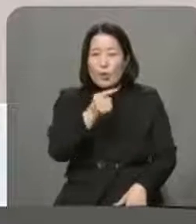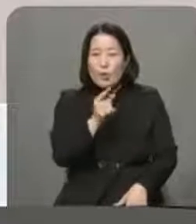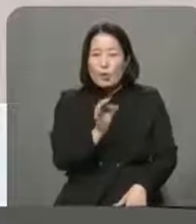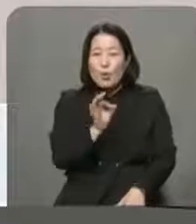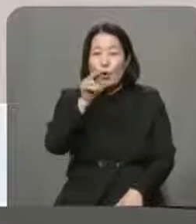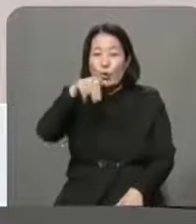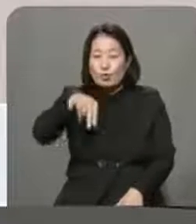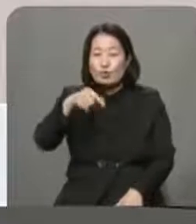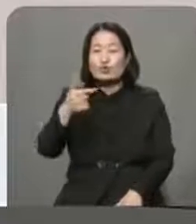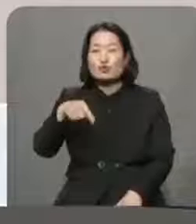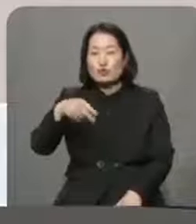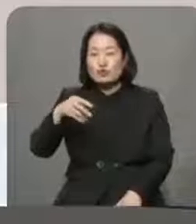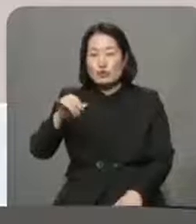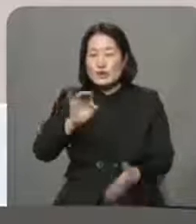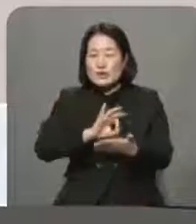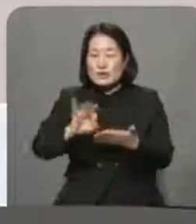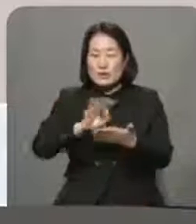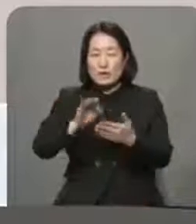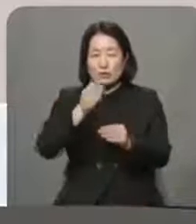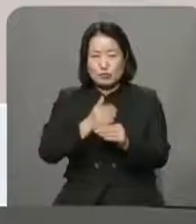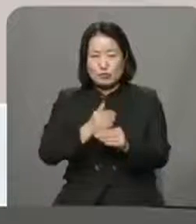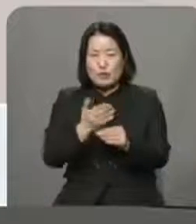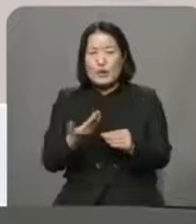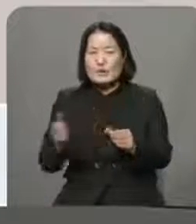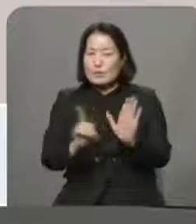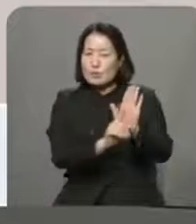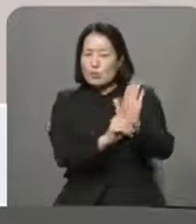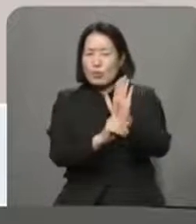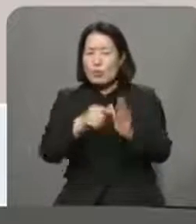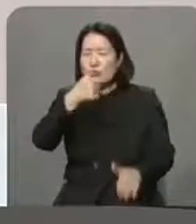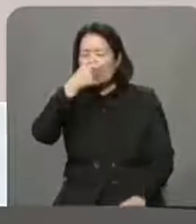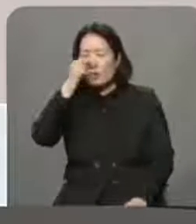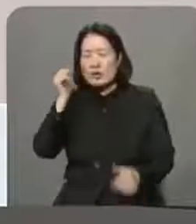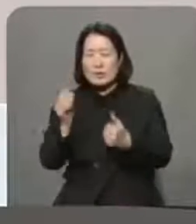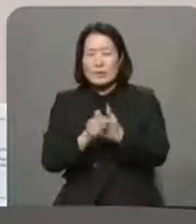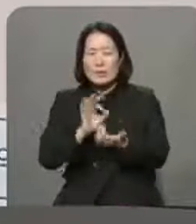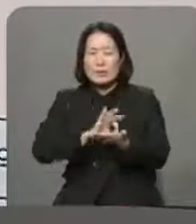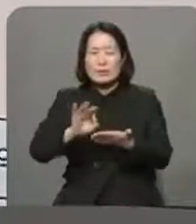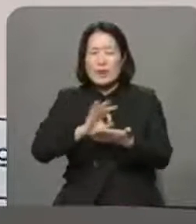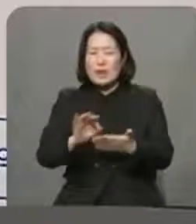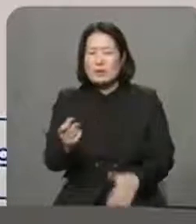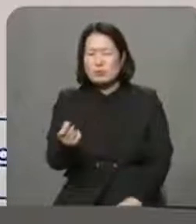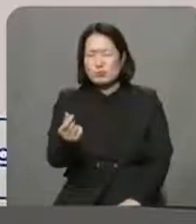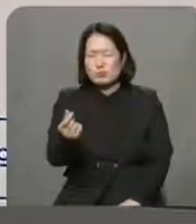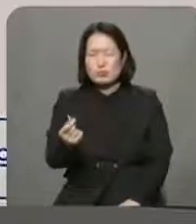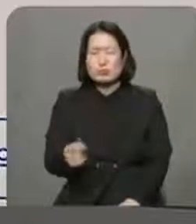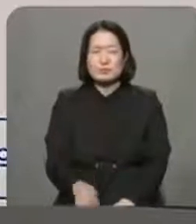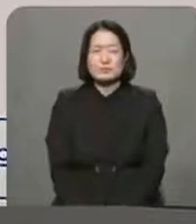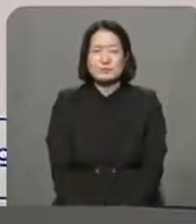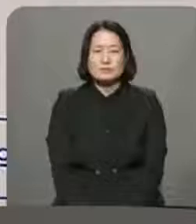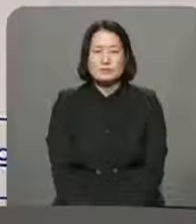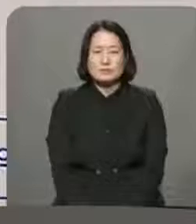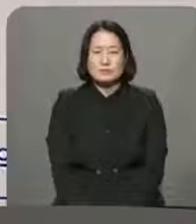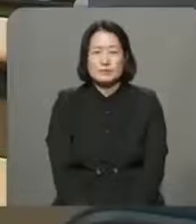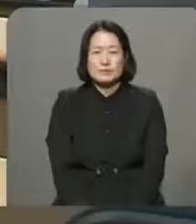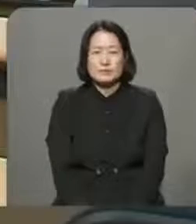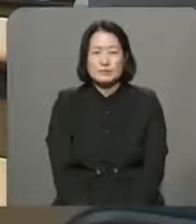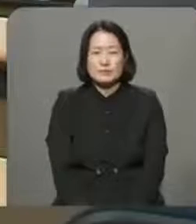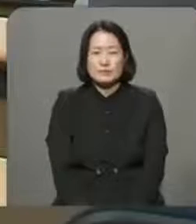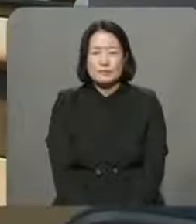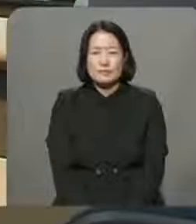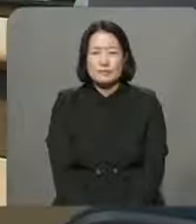서비스를 운영중인데요 하지만 홍보 부족 등으로 이용실적은 저조하다고 합니다 조현주 기자가 보도합니다